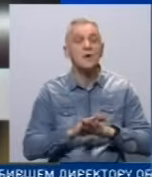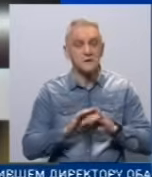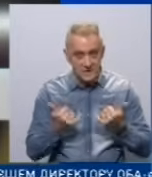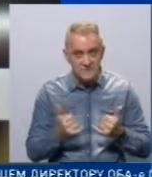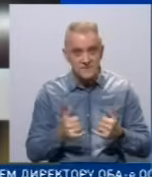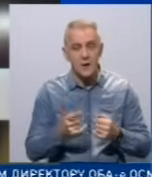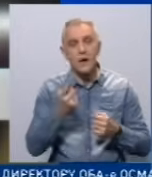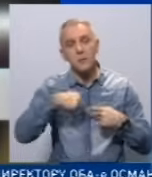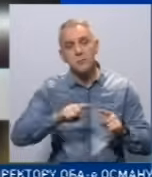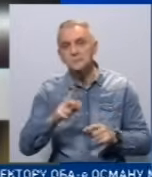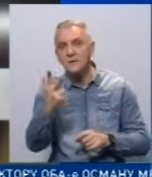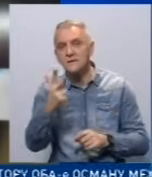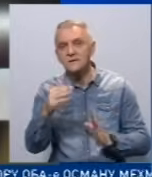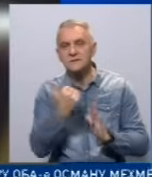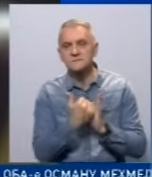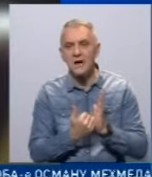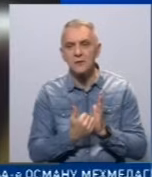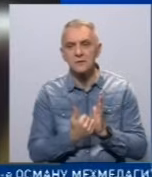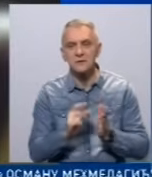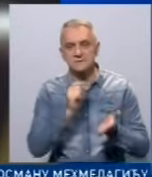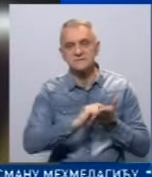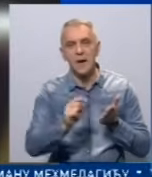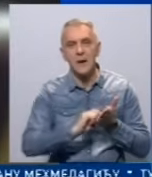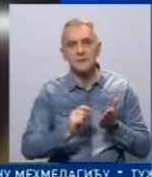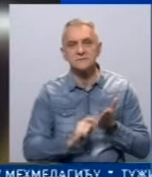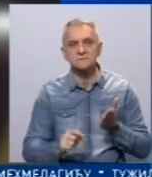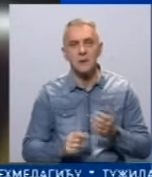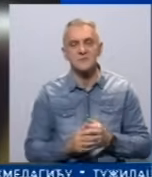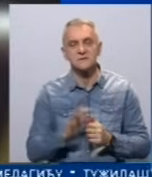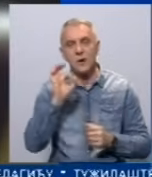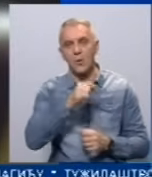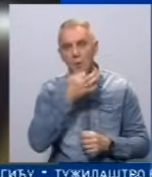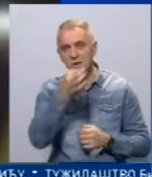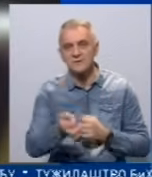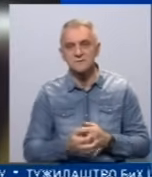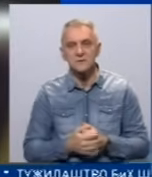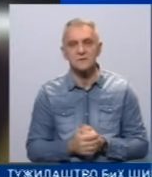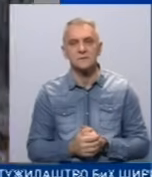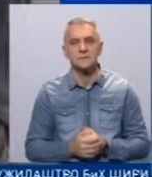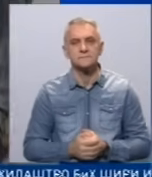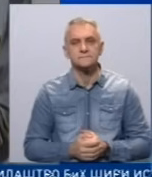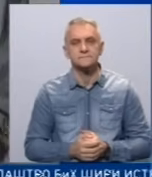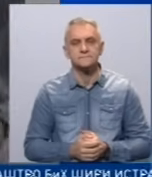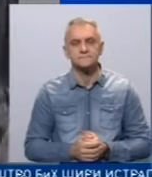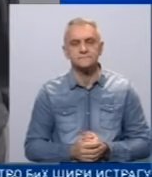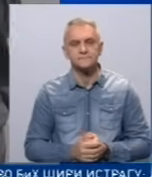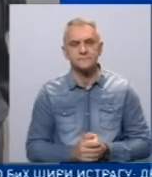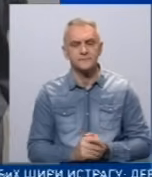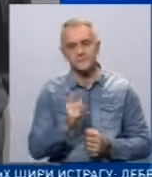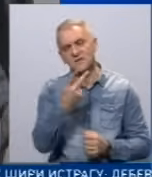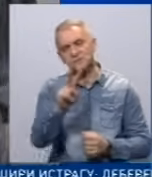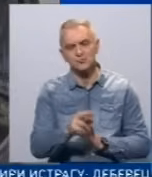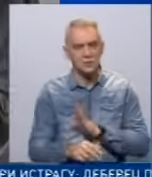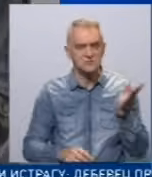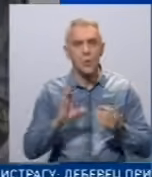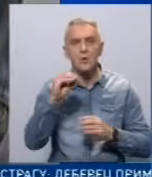tri zakona zapisnika, pardon, o ispitivanju svjedoknje. Sa druge strane,